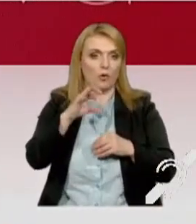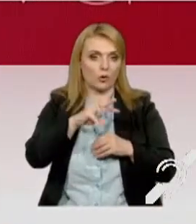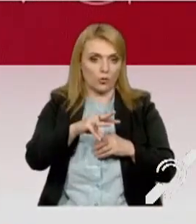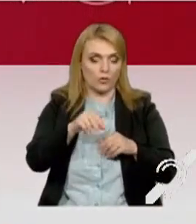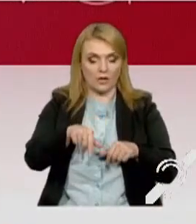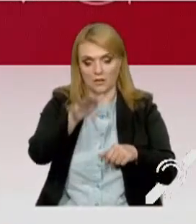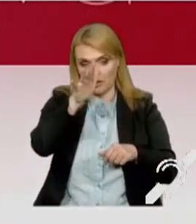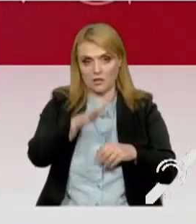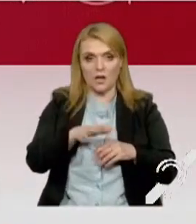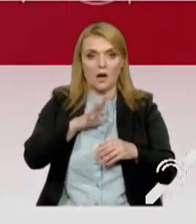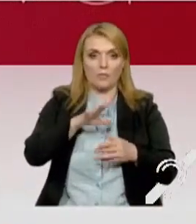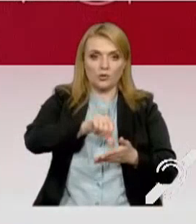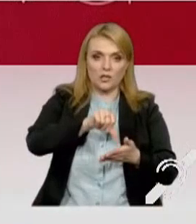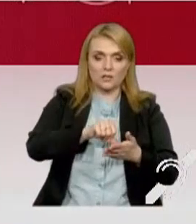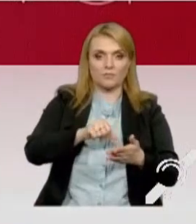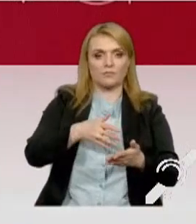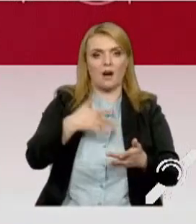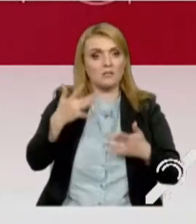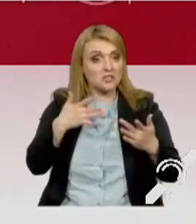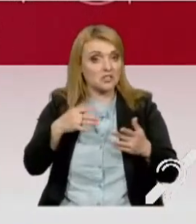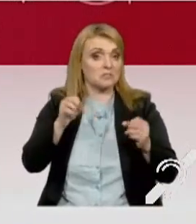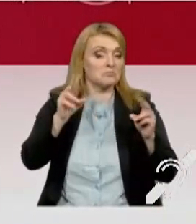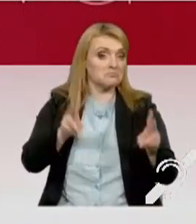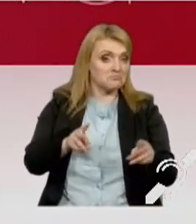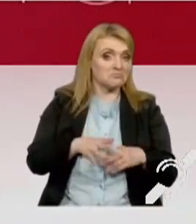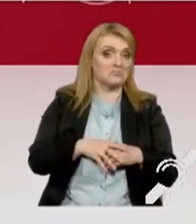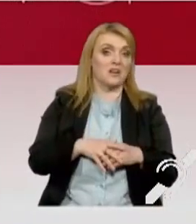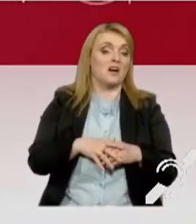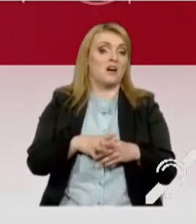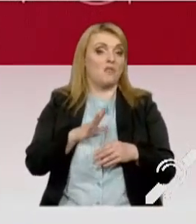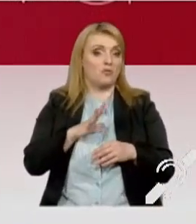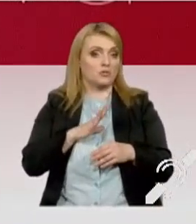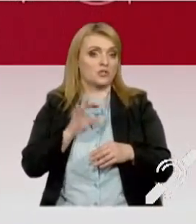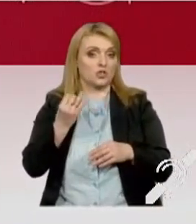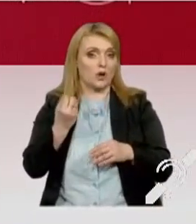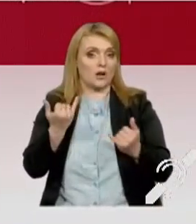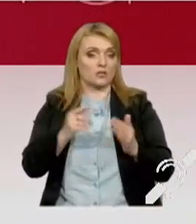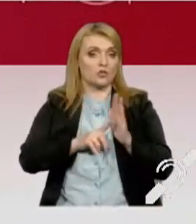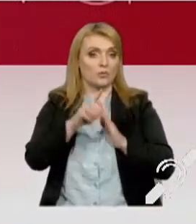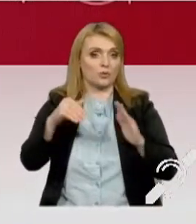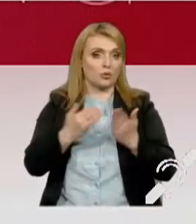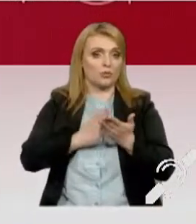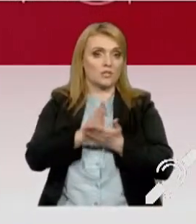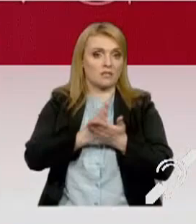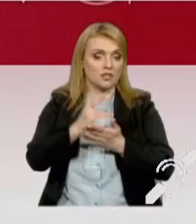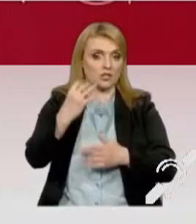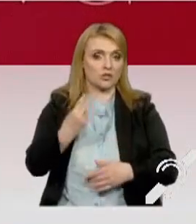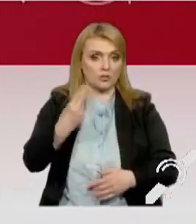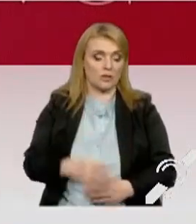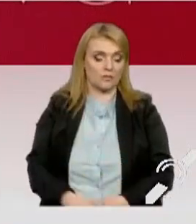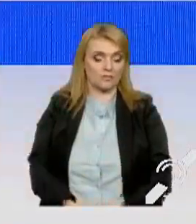participat artiști, experți, diplomați și oficiali, iar evenimentul a fost și o rampă de lansare a Serviciului Național ce se va ocupa de acest